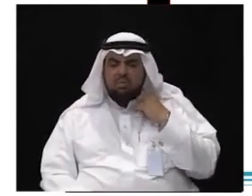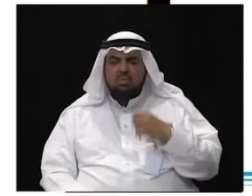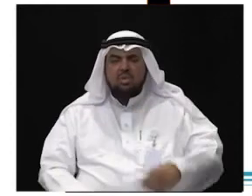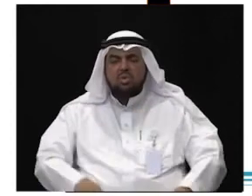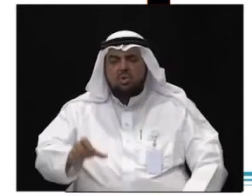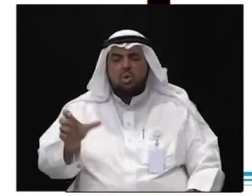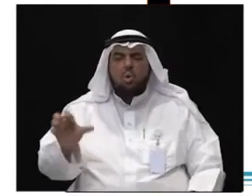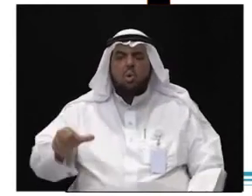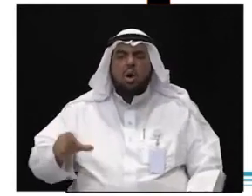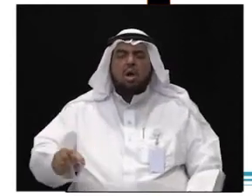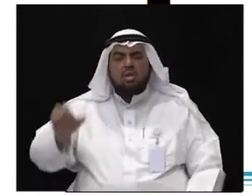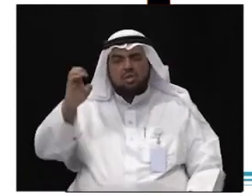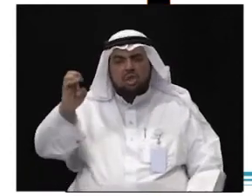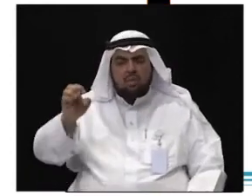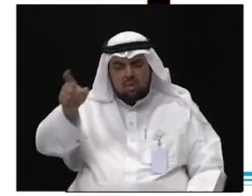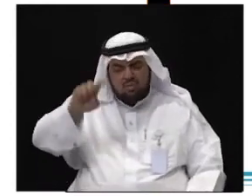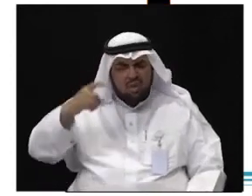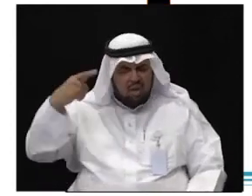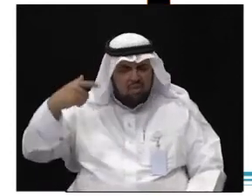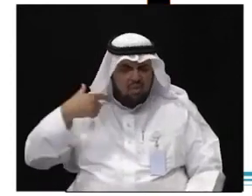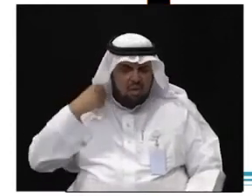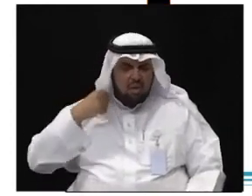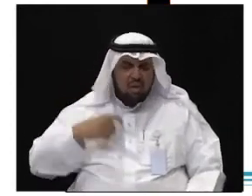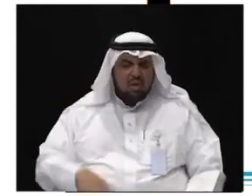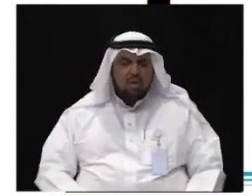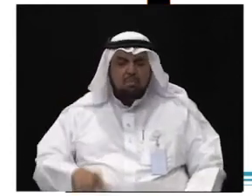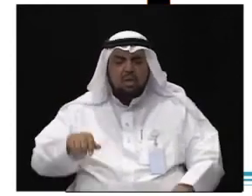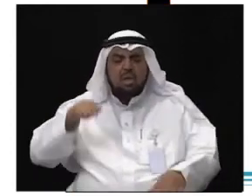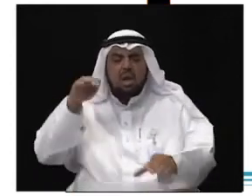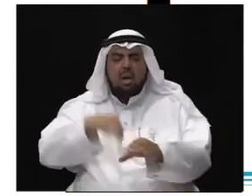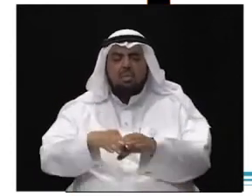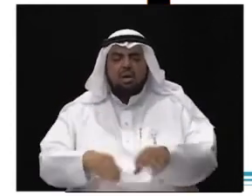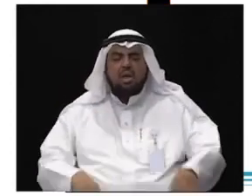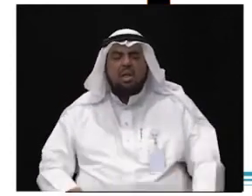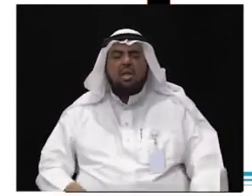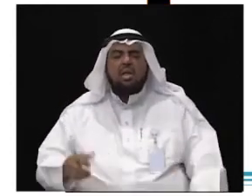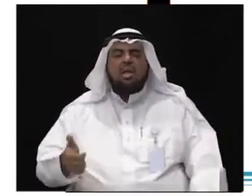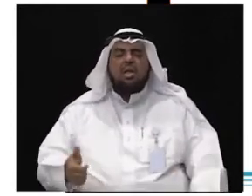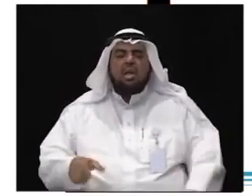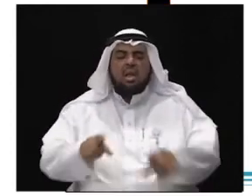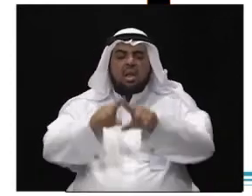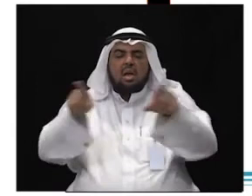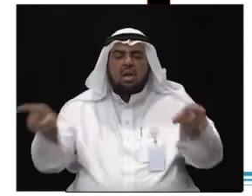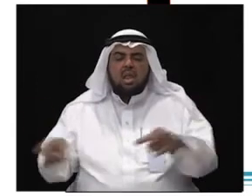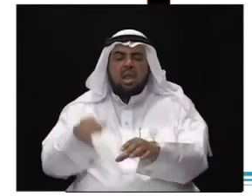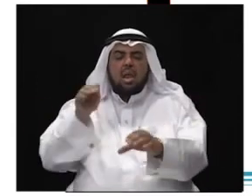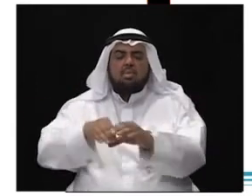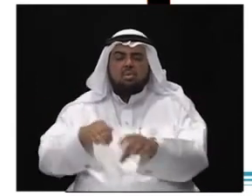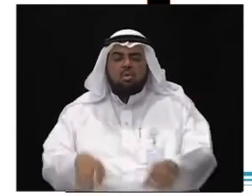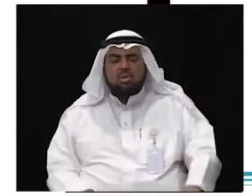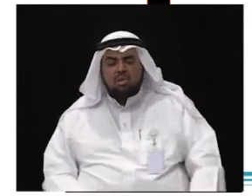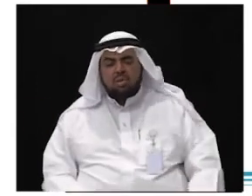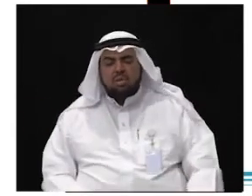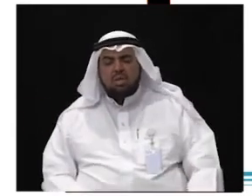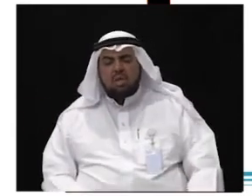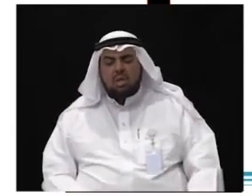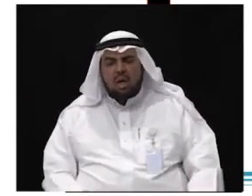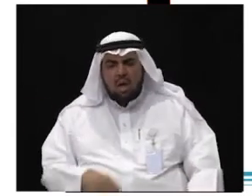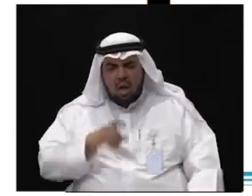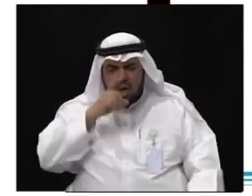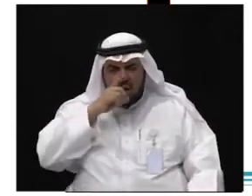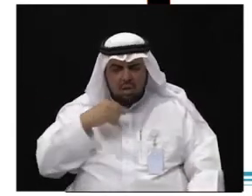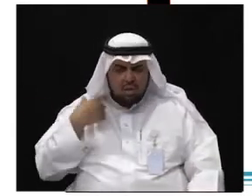أجابت نورة: إنه أمر الـ Input Box، ولكنك غير مضطر لاستخدام أوامر